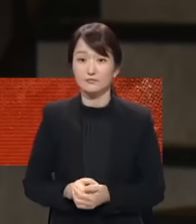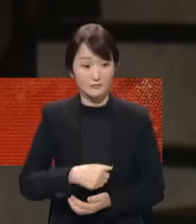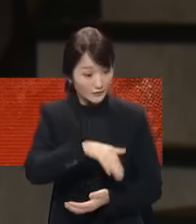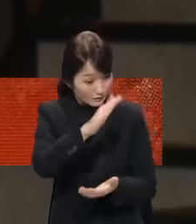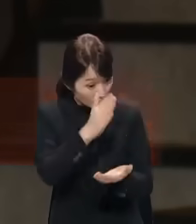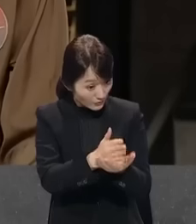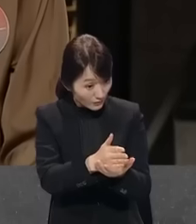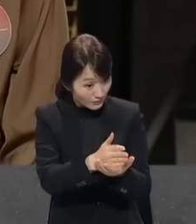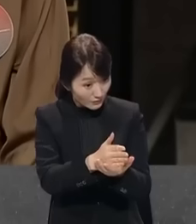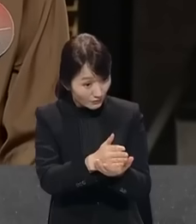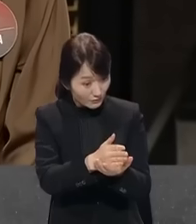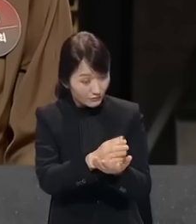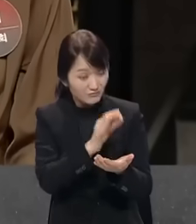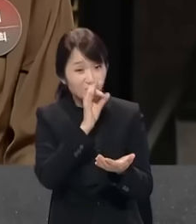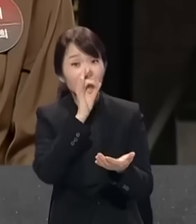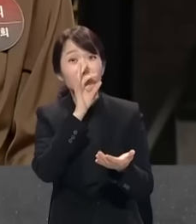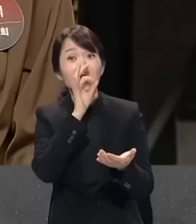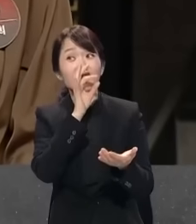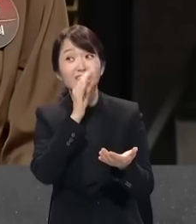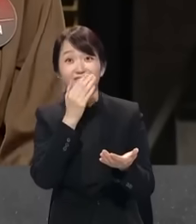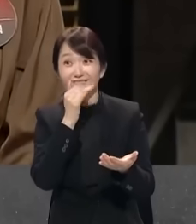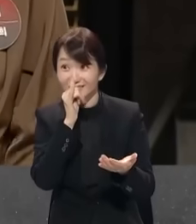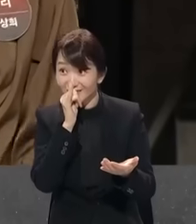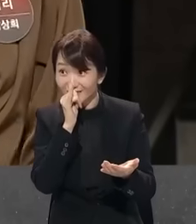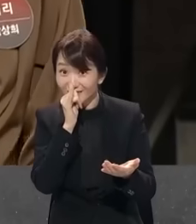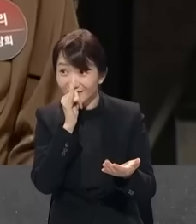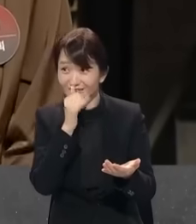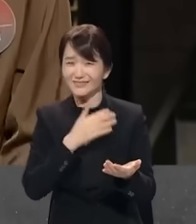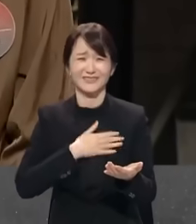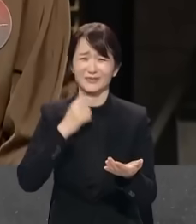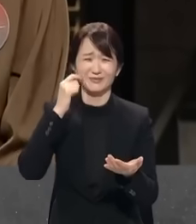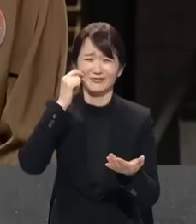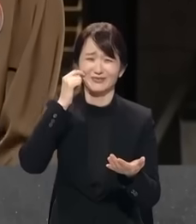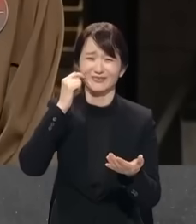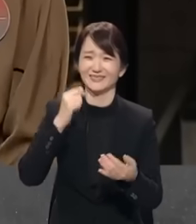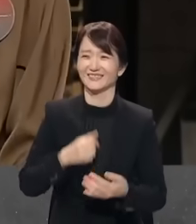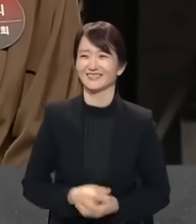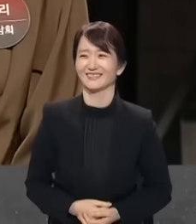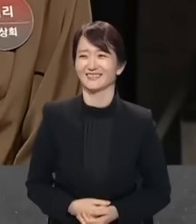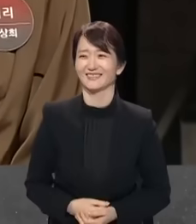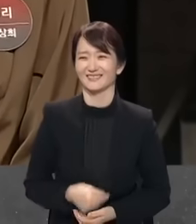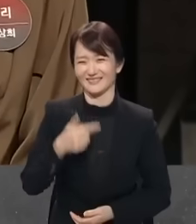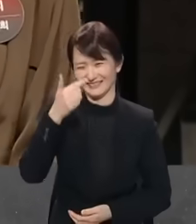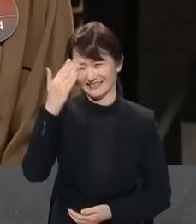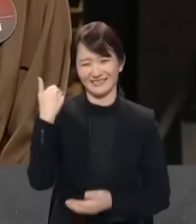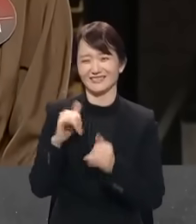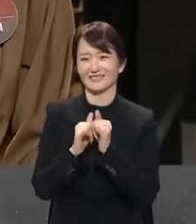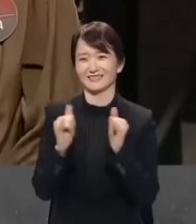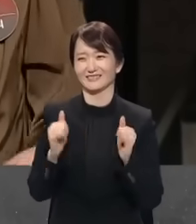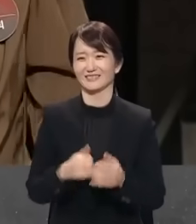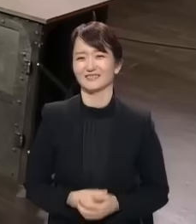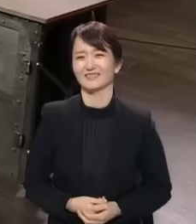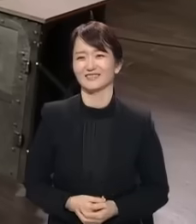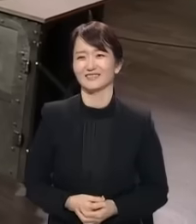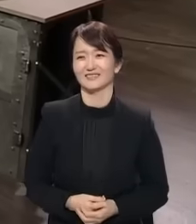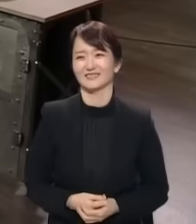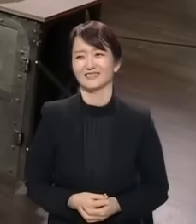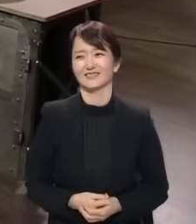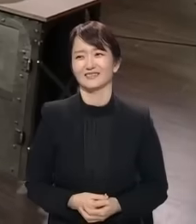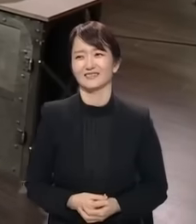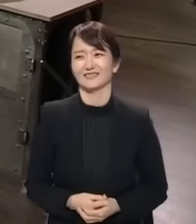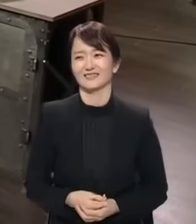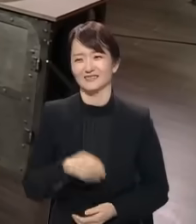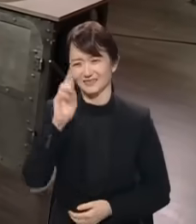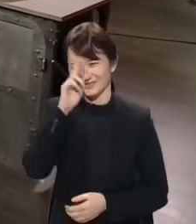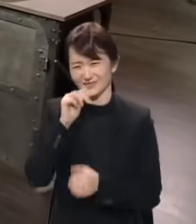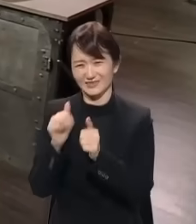마세요라고 얘기할 수 있어요? 있어요. 어 진짜? 난 못해요. 아 진짜? 아우 옛날 사람. 마세요, 자, 이럴 순 없지. 우리 박 변호사님. 안